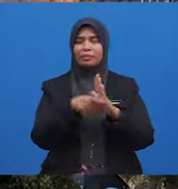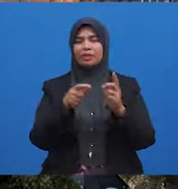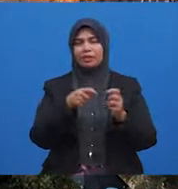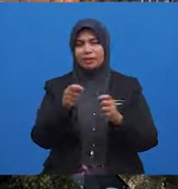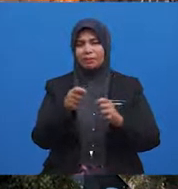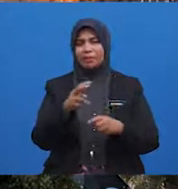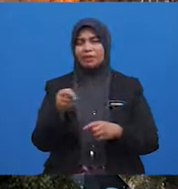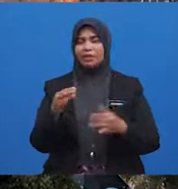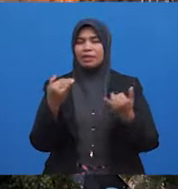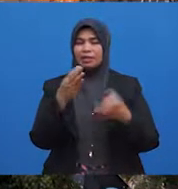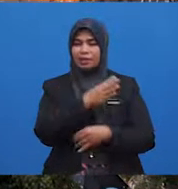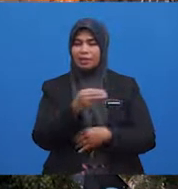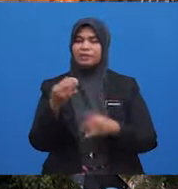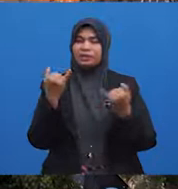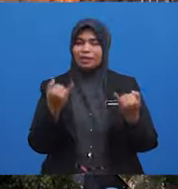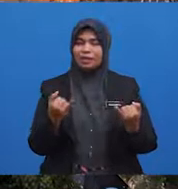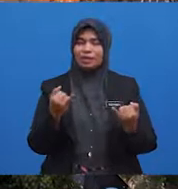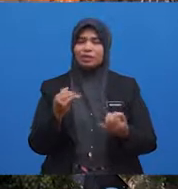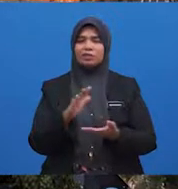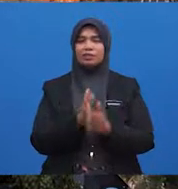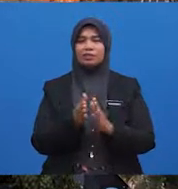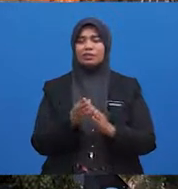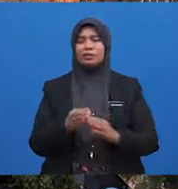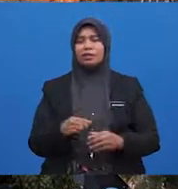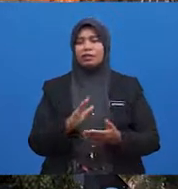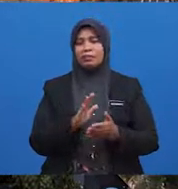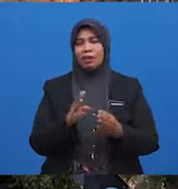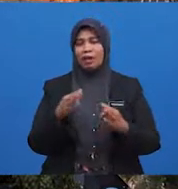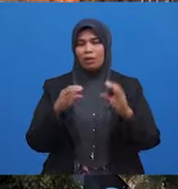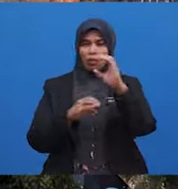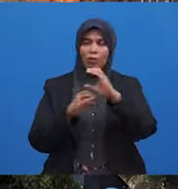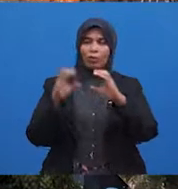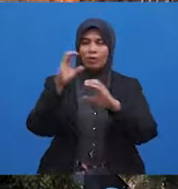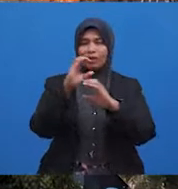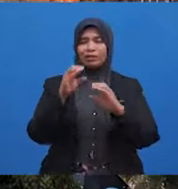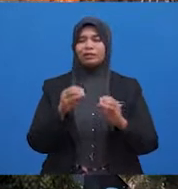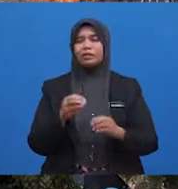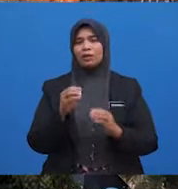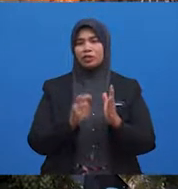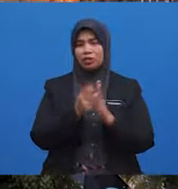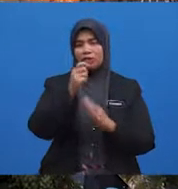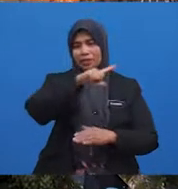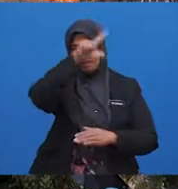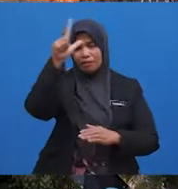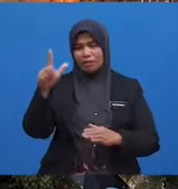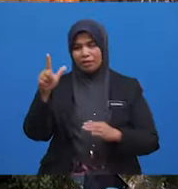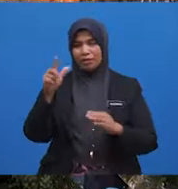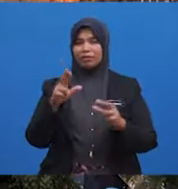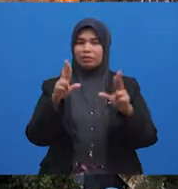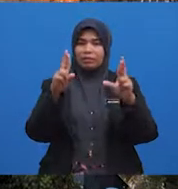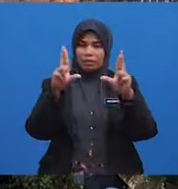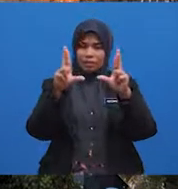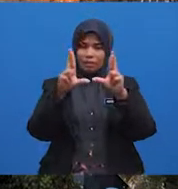kini Kuala Lumpur dikenali kerana bangunan pencakar langit yang gah berdiri. Bangunan tersebut ialah menara